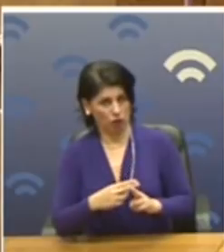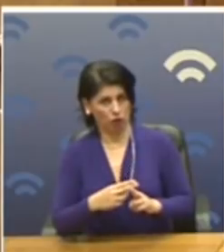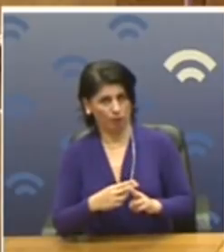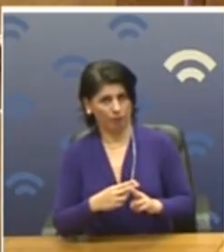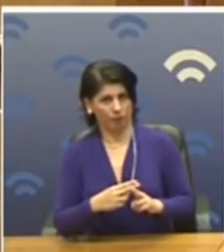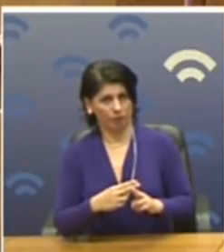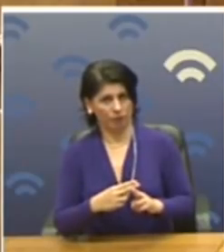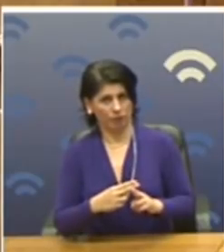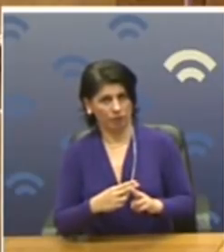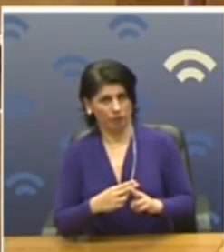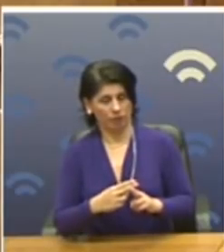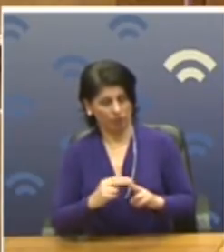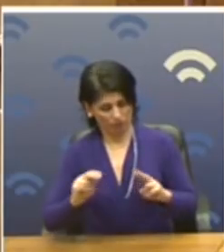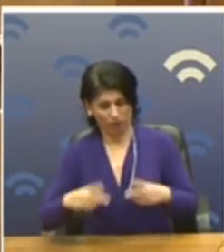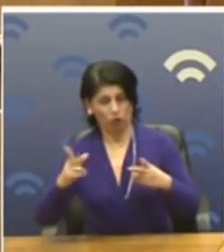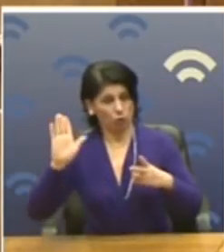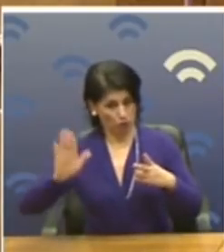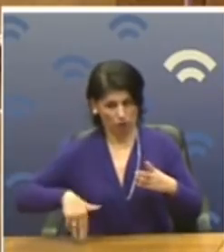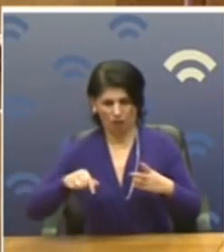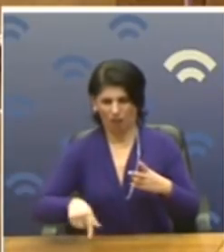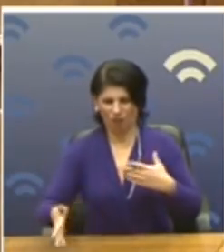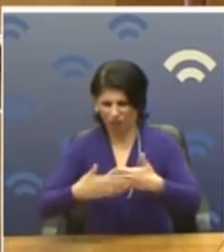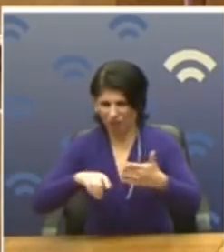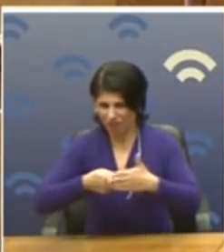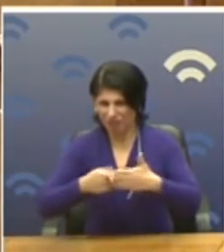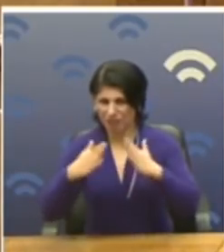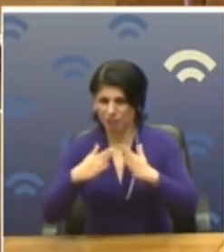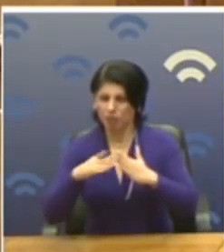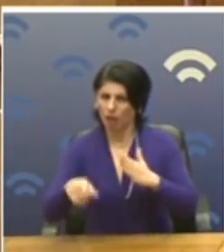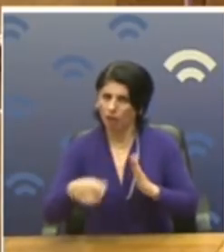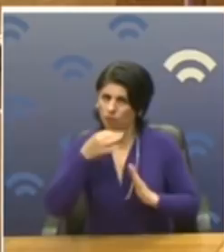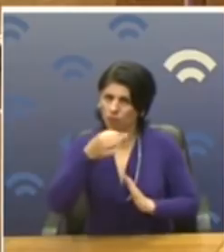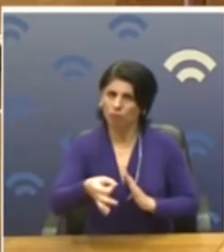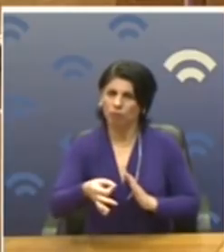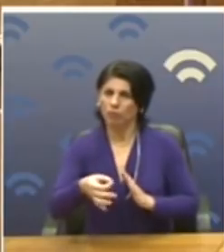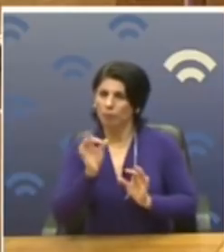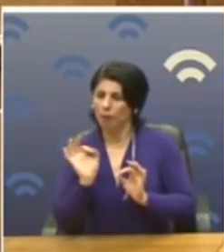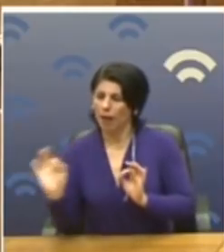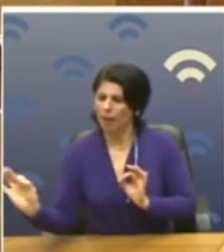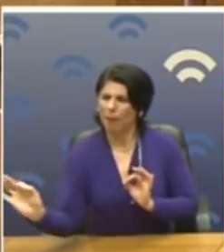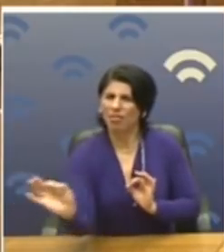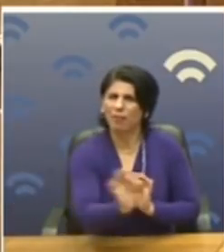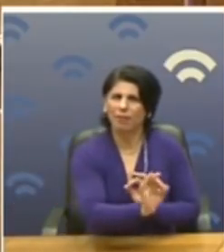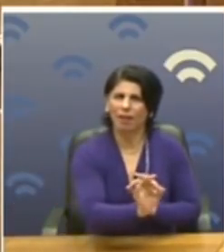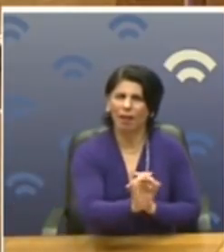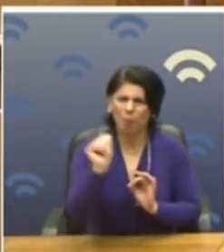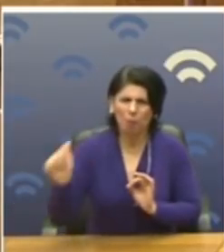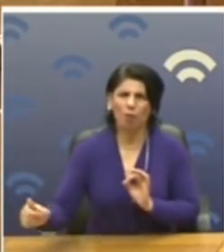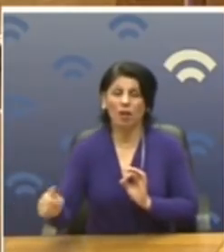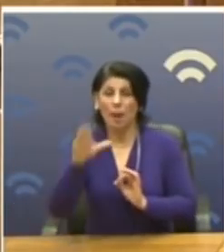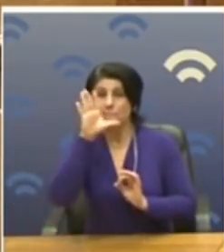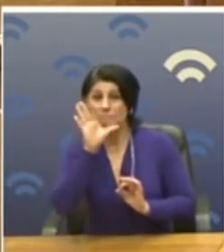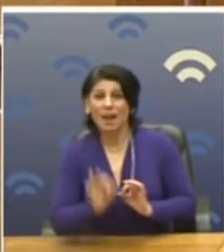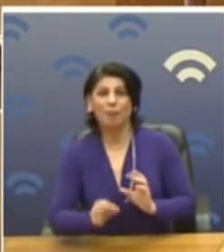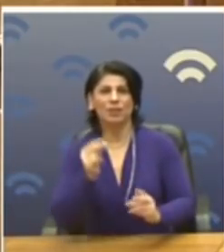θα αποκαλύψει το τέλος της καραντίνας είναι αυτό που φανέρωσε και η ίδια η πανδημία. Το πραγματικό πολιτικό πρόβλημα